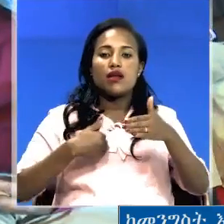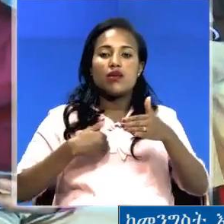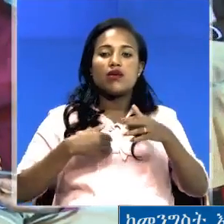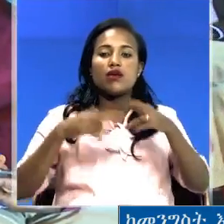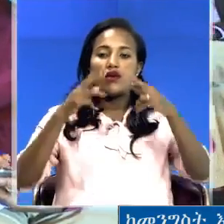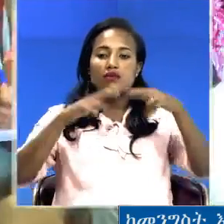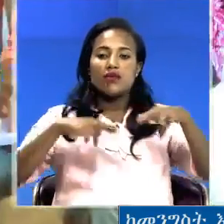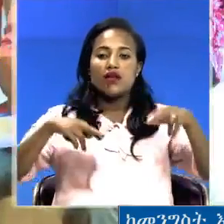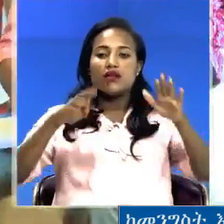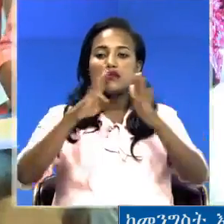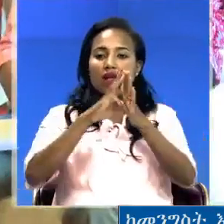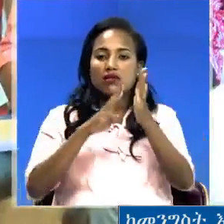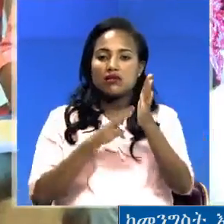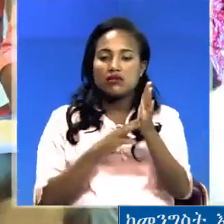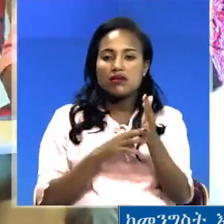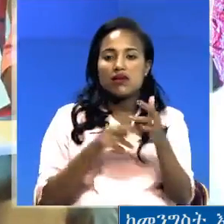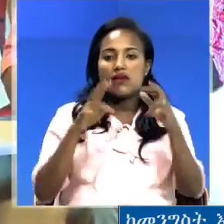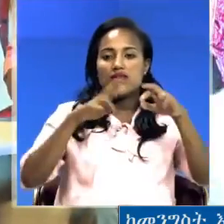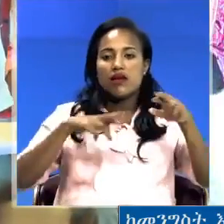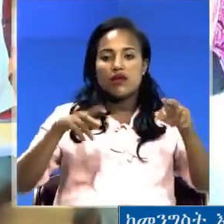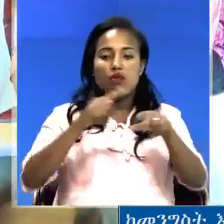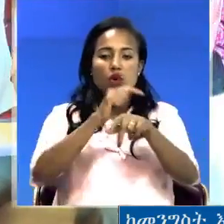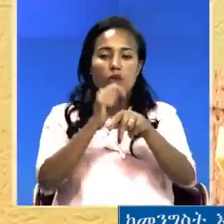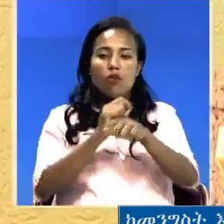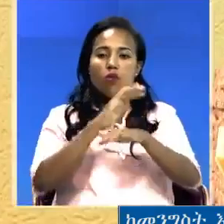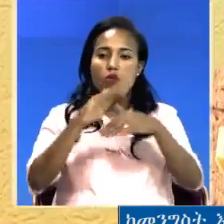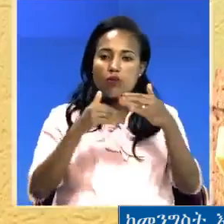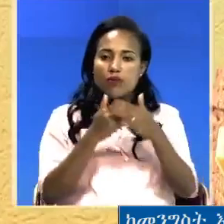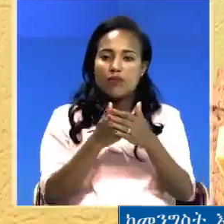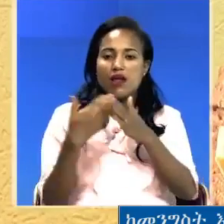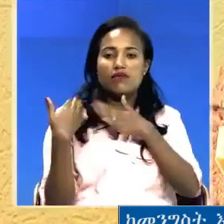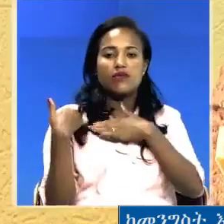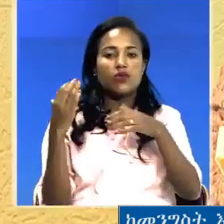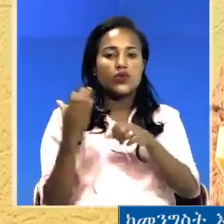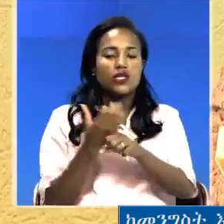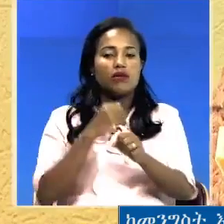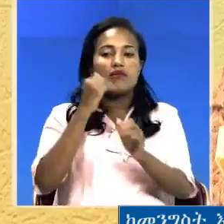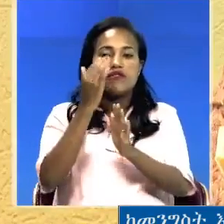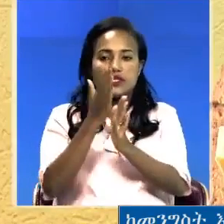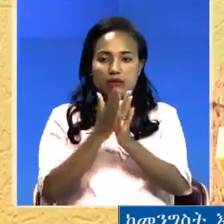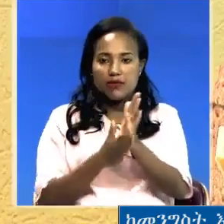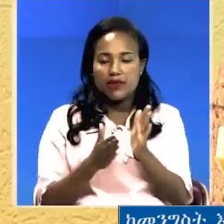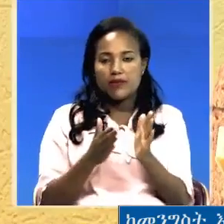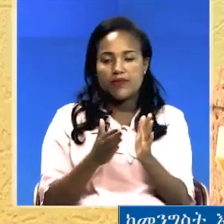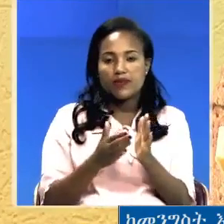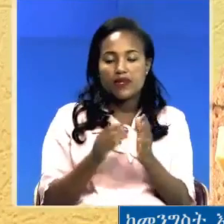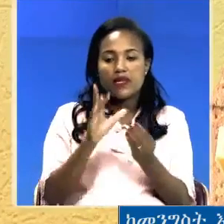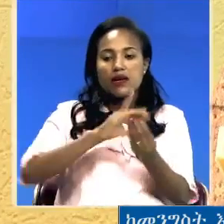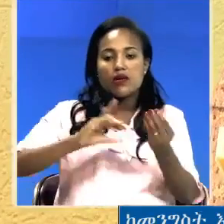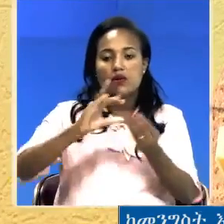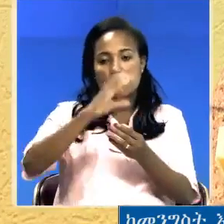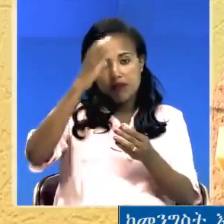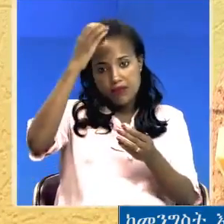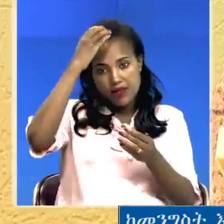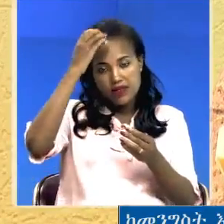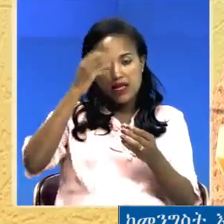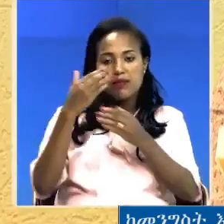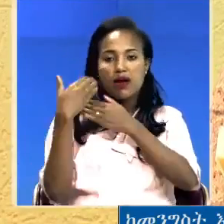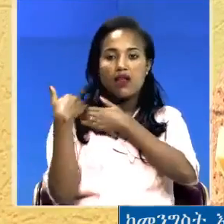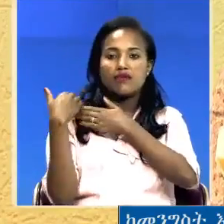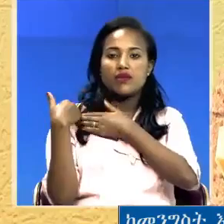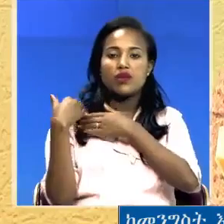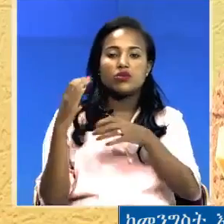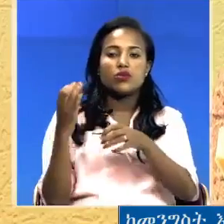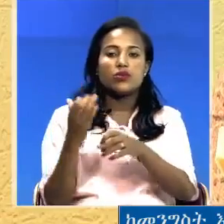ስርዓት የፌደራል ተቋሙ ሁሉ የድርሻውን እየወሰደ የሚፈጽምበት የክልል መንግስታትም ኃላፊነታቸውን